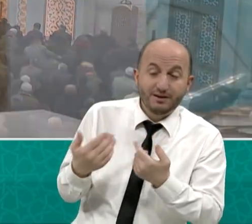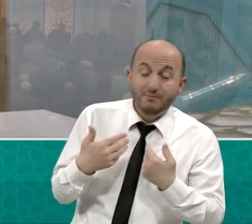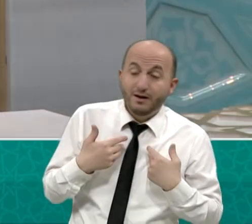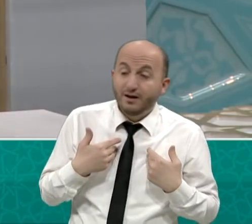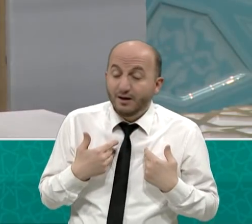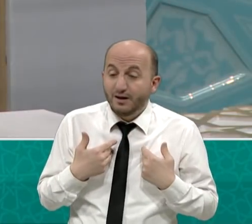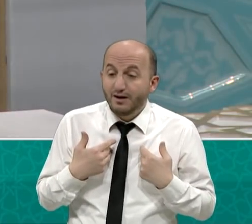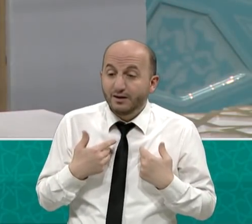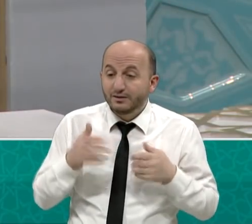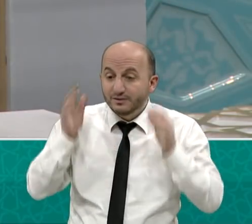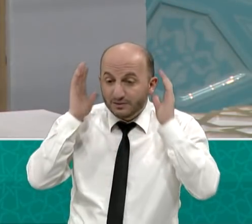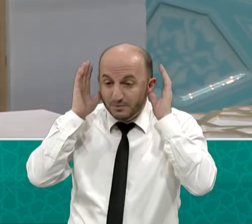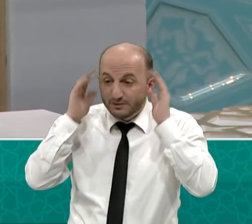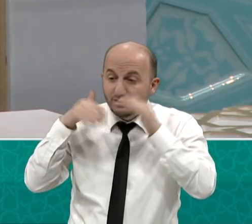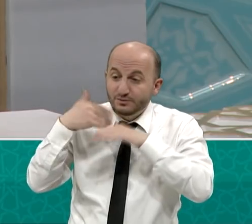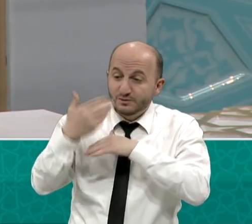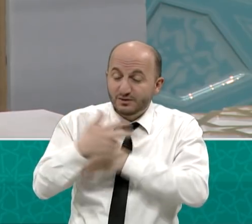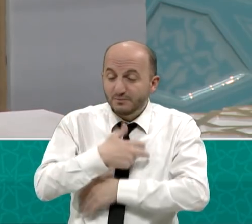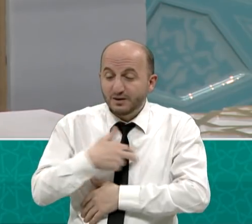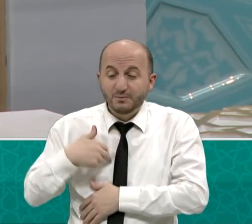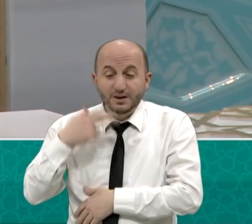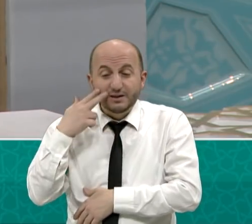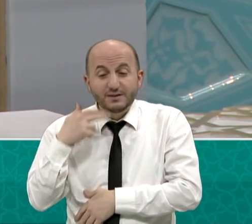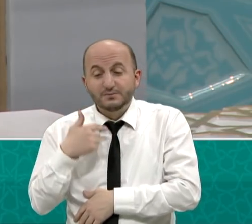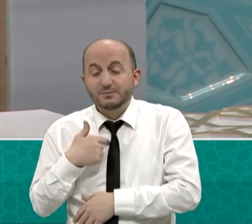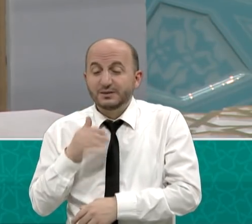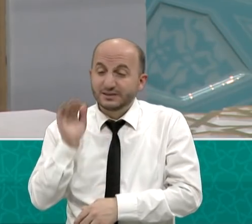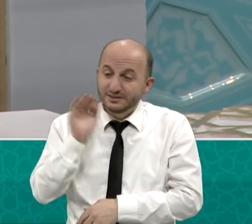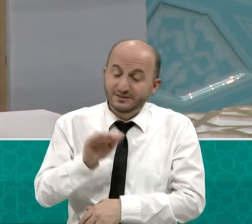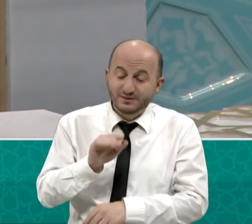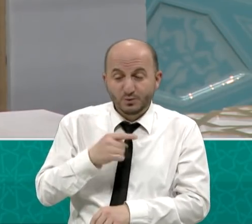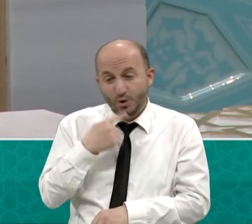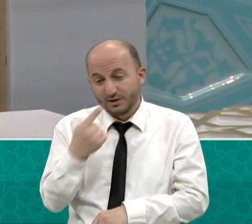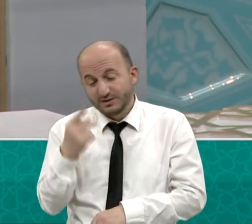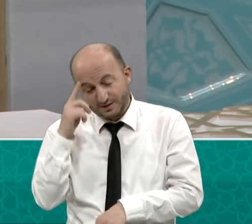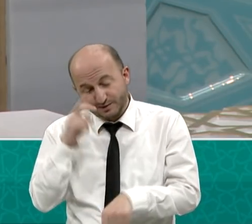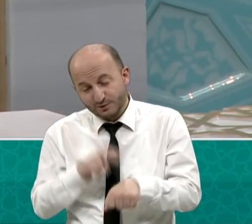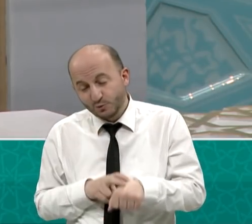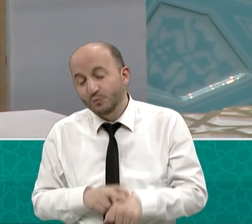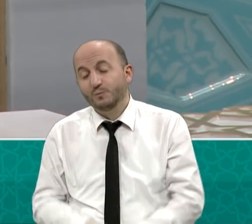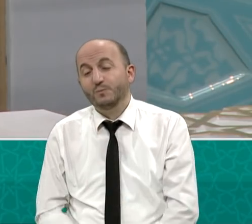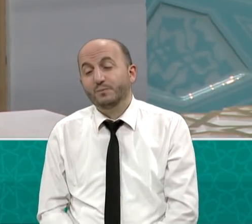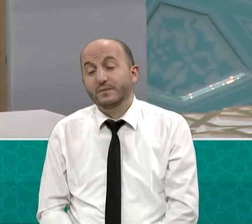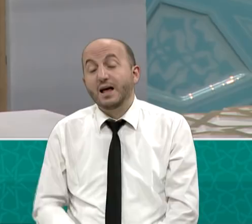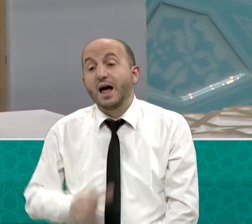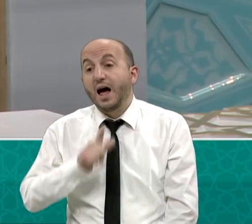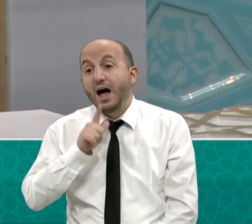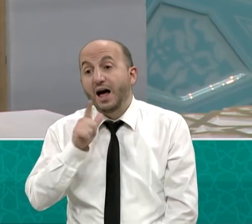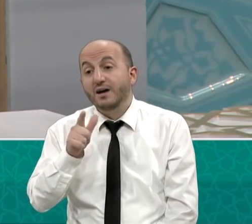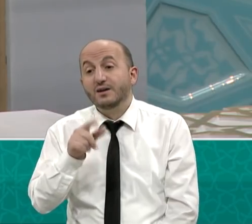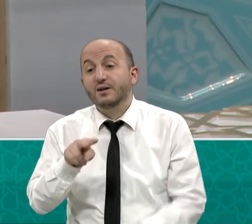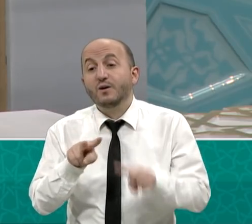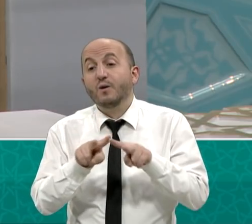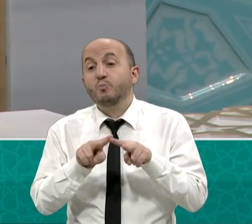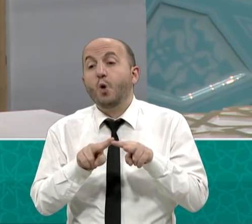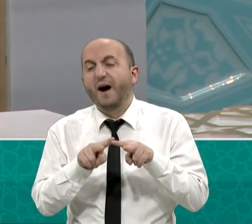diyor namazdan sonra Allah Resulü bana gelerek şöyle dediğini hatırlıyorum. Dedi ki ey Muaviye, camiye